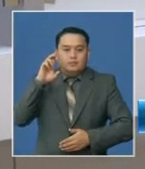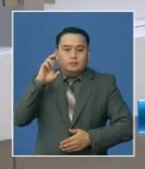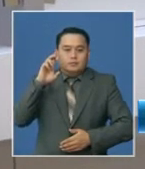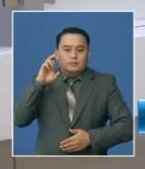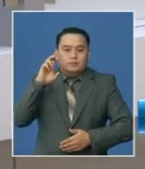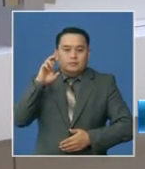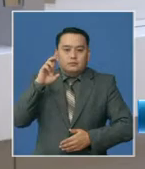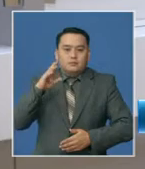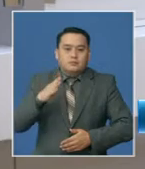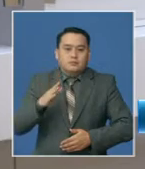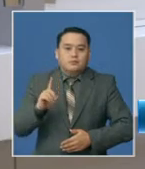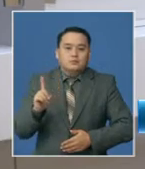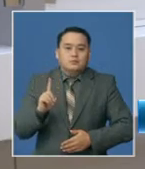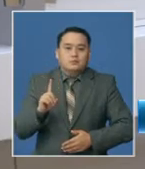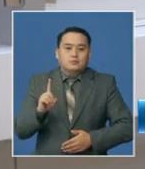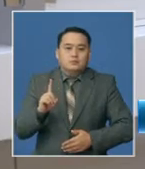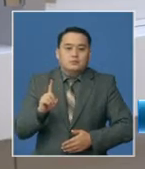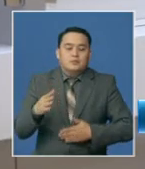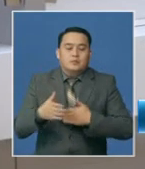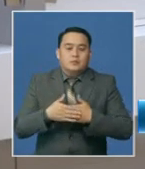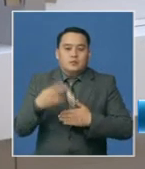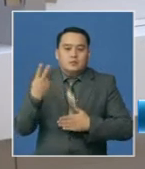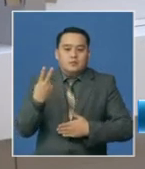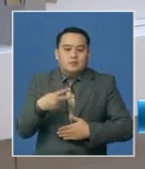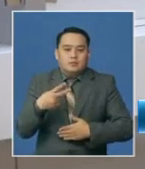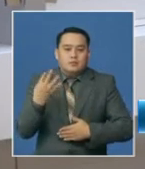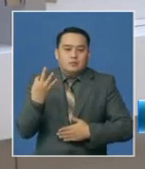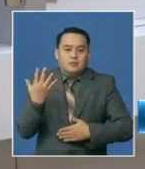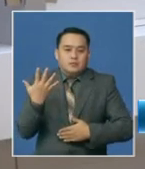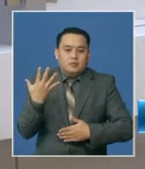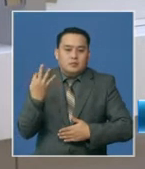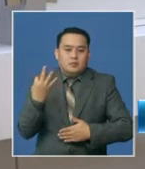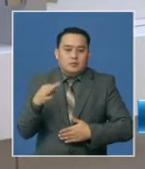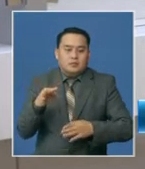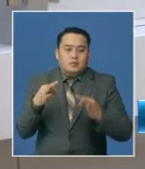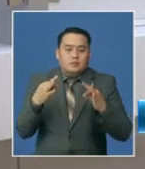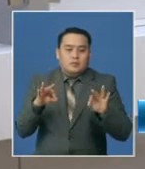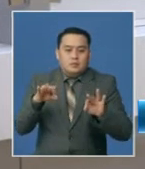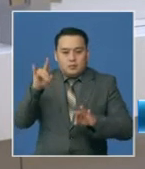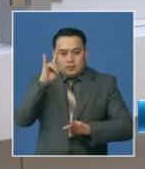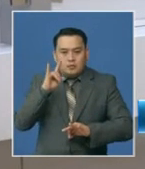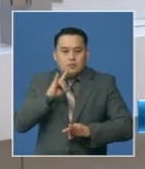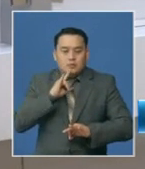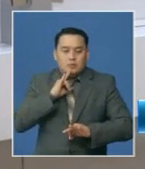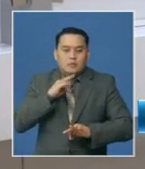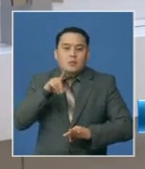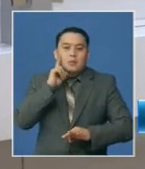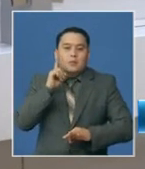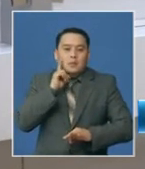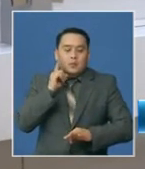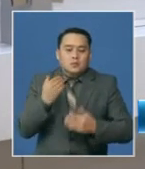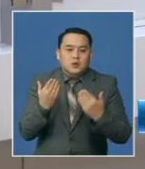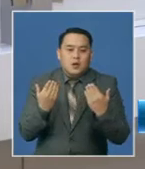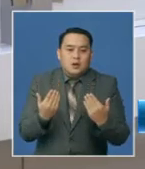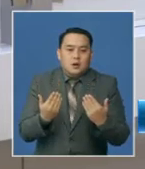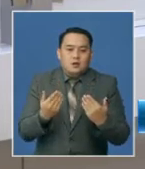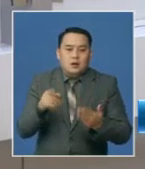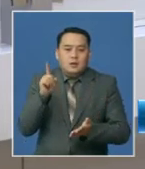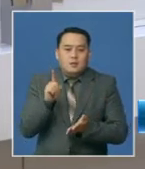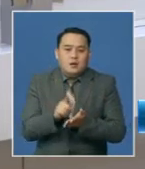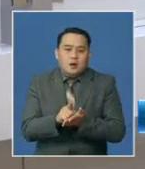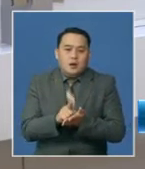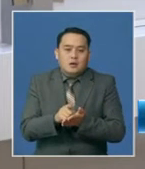строить будущее, чтобы именно Казахстан в будущем стал очень мощным, развитым,